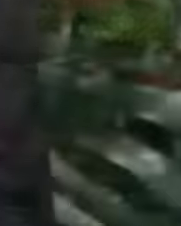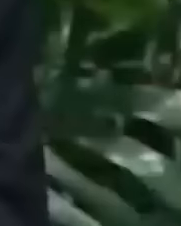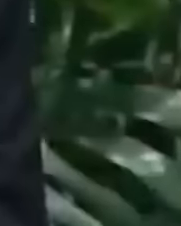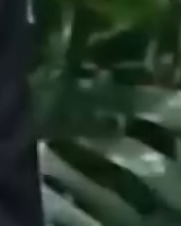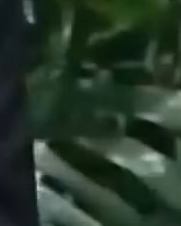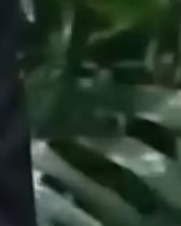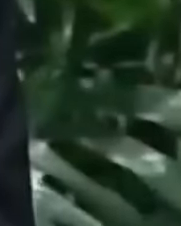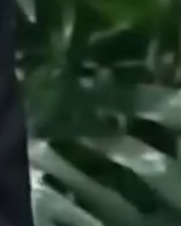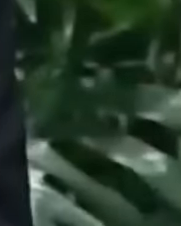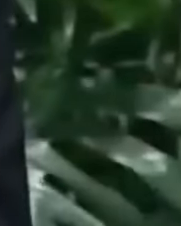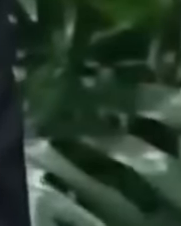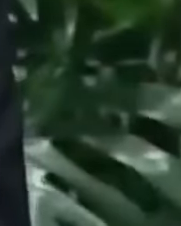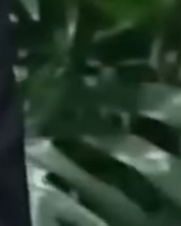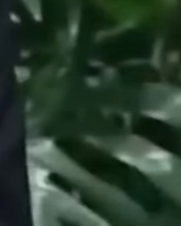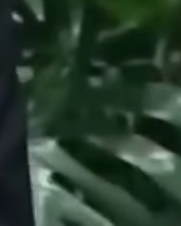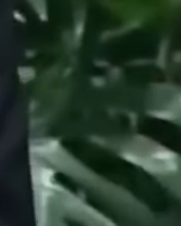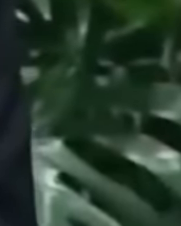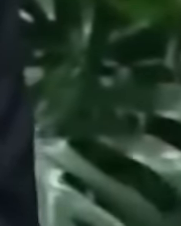할렐루야.